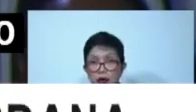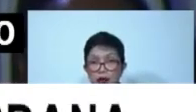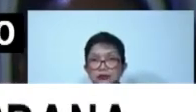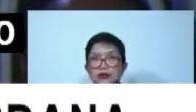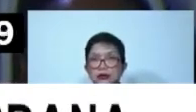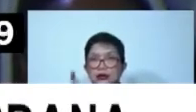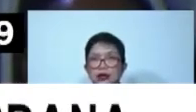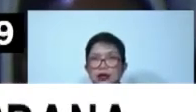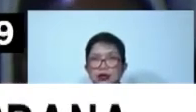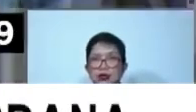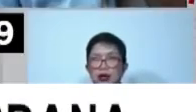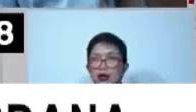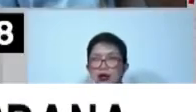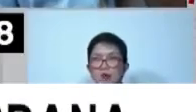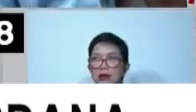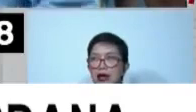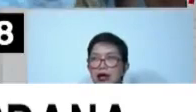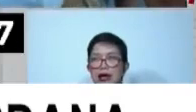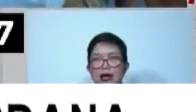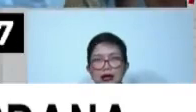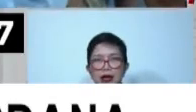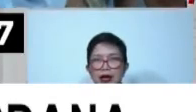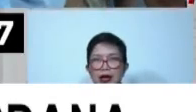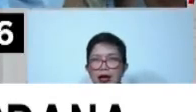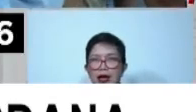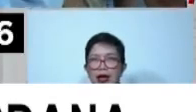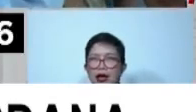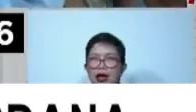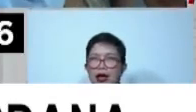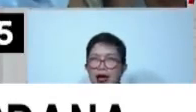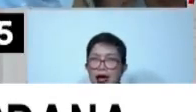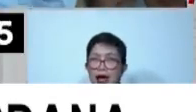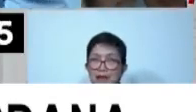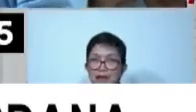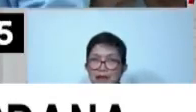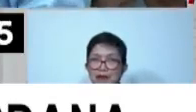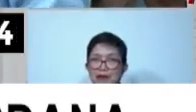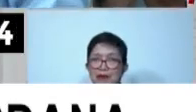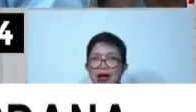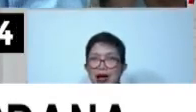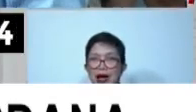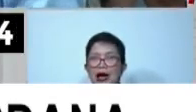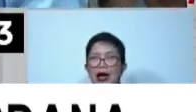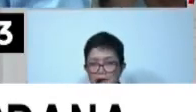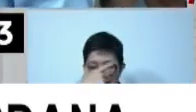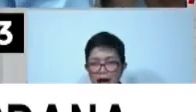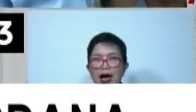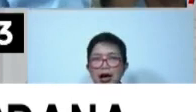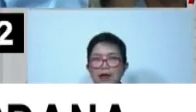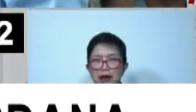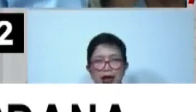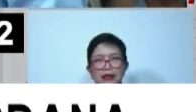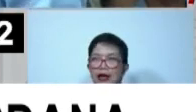kasus pelanggaran HAM berat yang sudah dikeluarkan mulai dari peristiwa 65, penembakan misterius, Talang